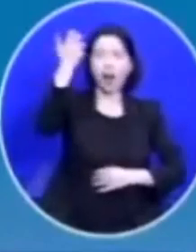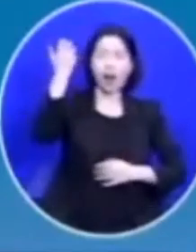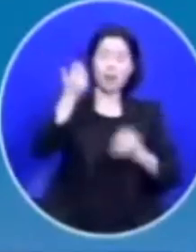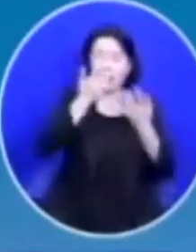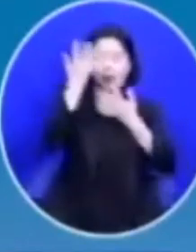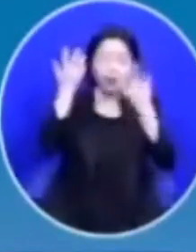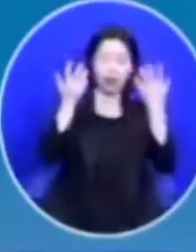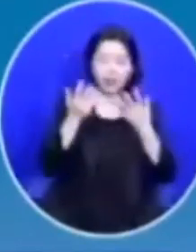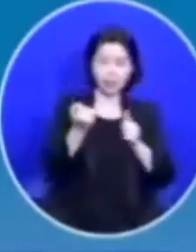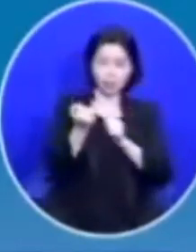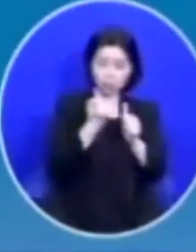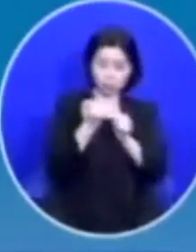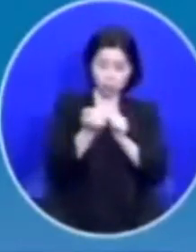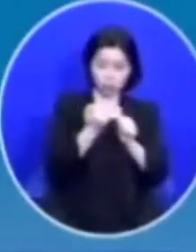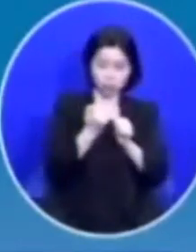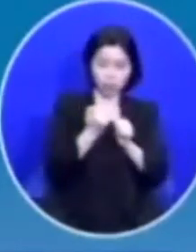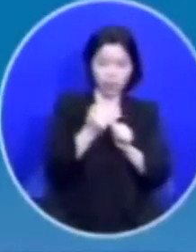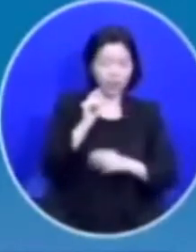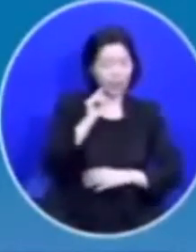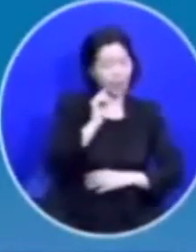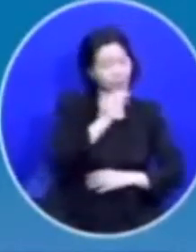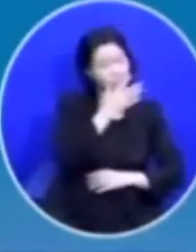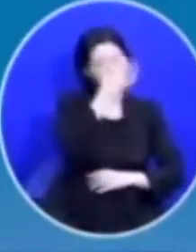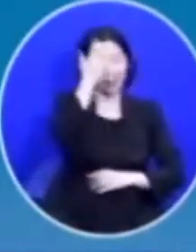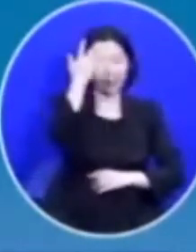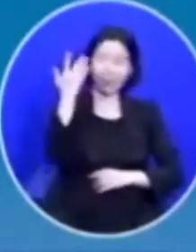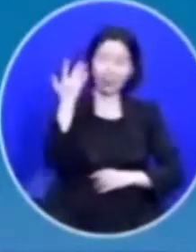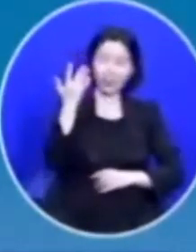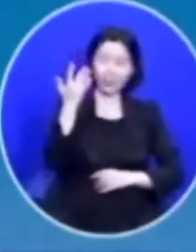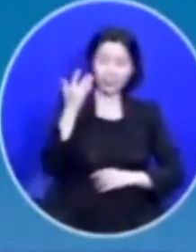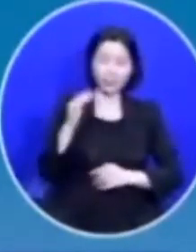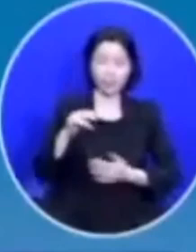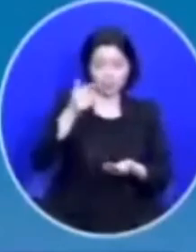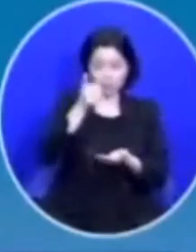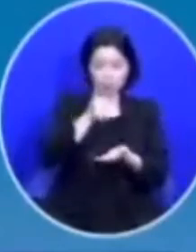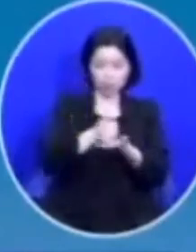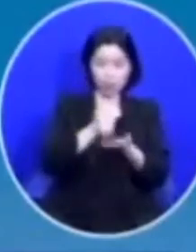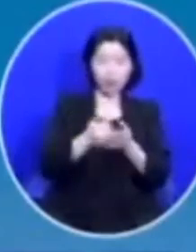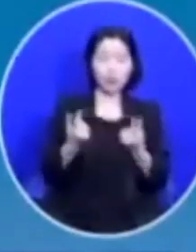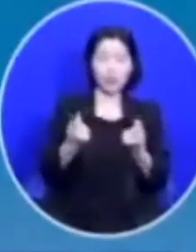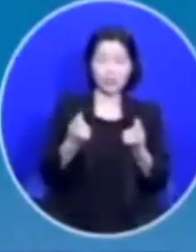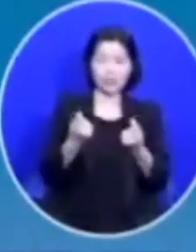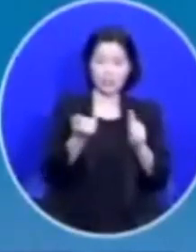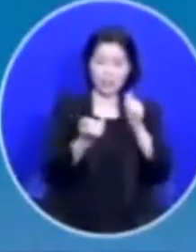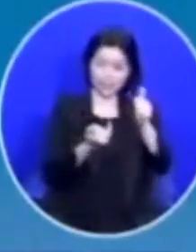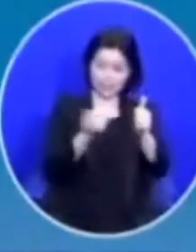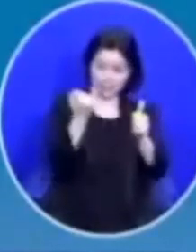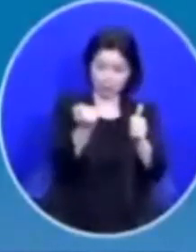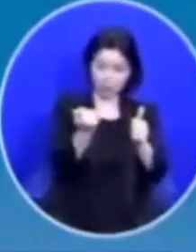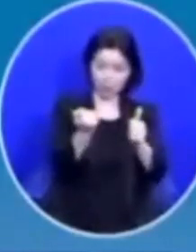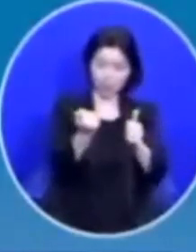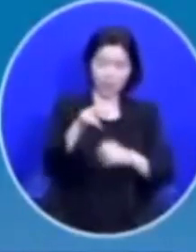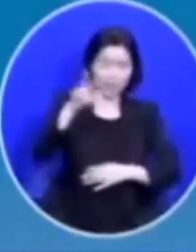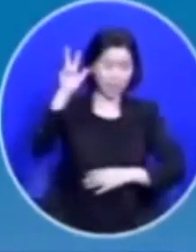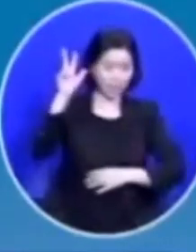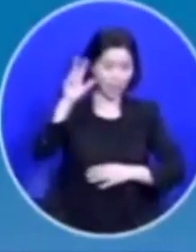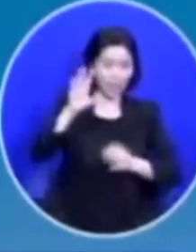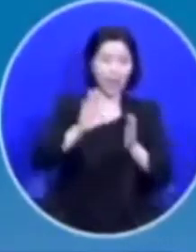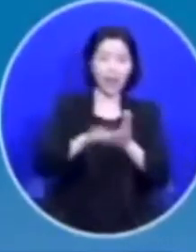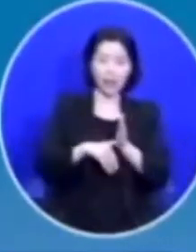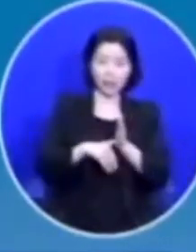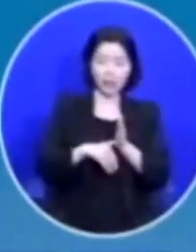이제 동화의 주인공이 되는 것처럼 생각하는 신랑 신부에게 서약을 해야 되는 시간이 오면 순서가